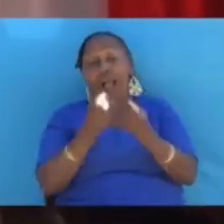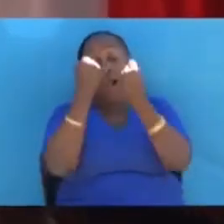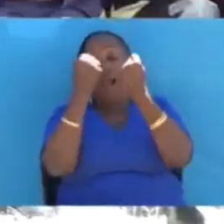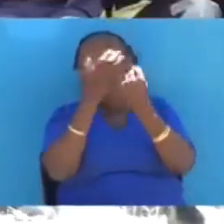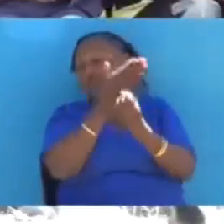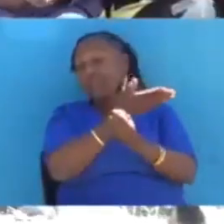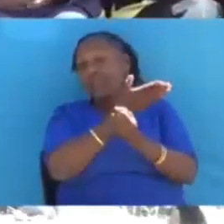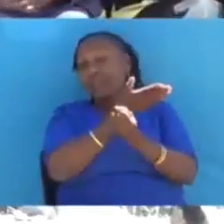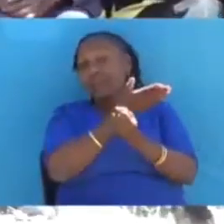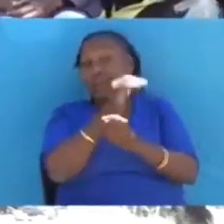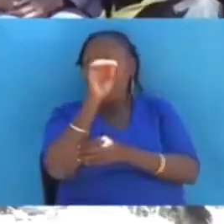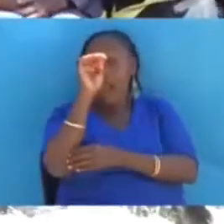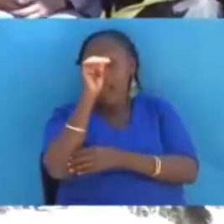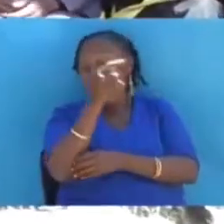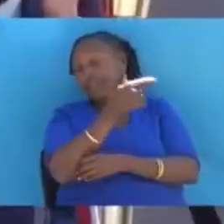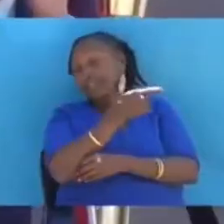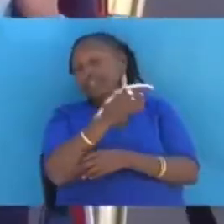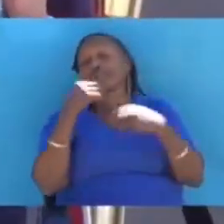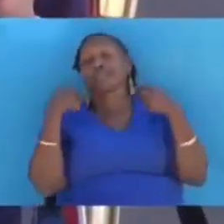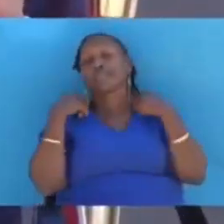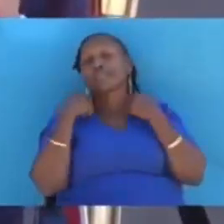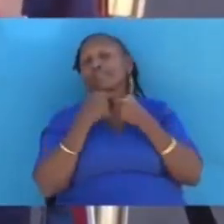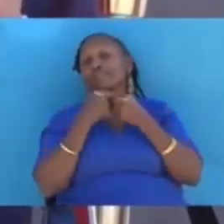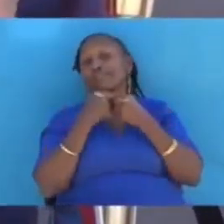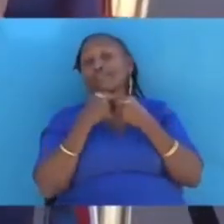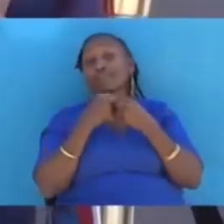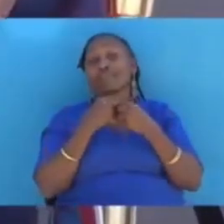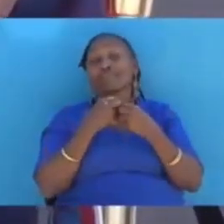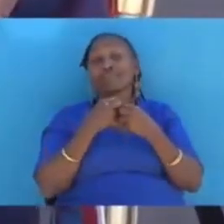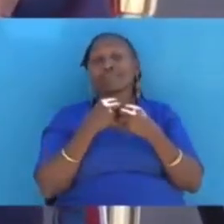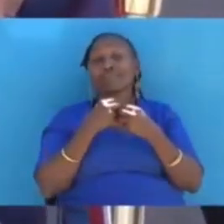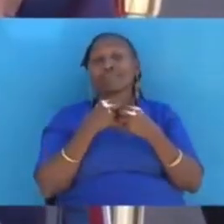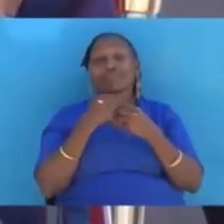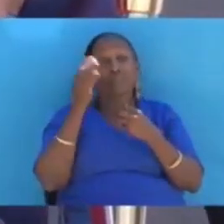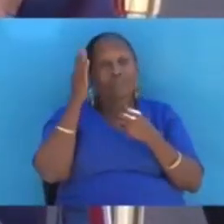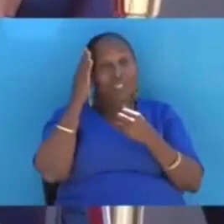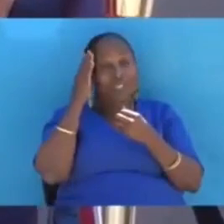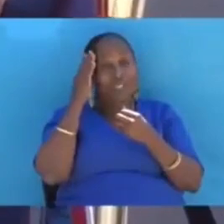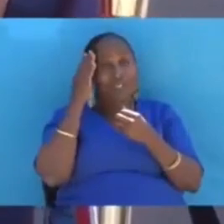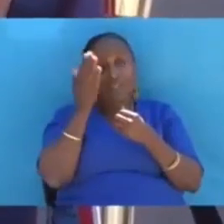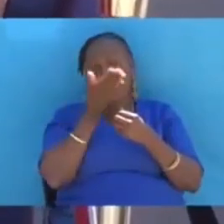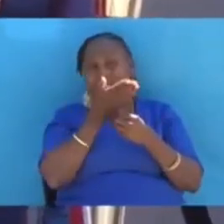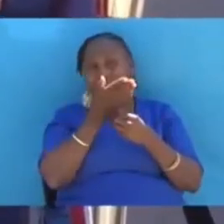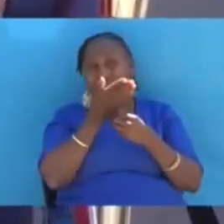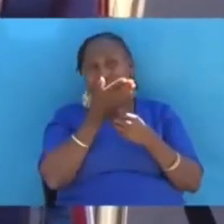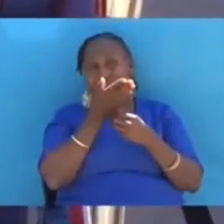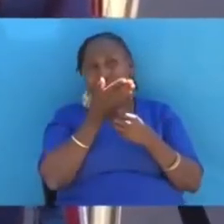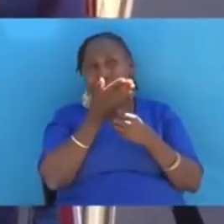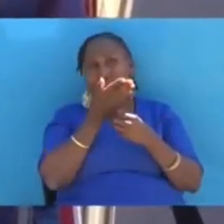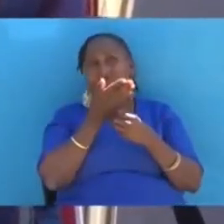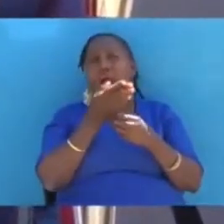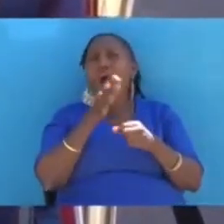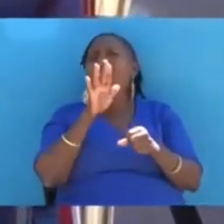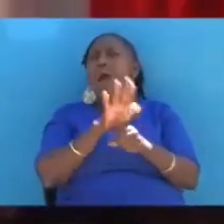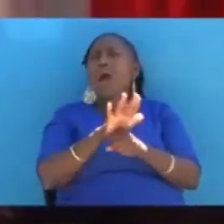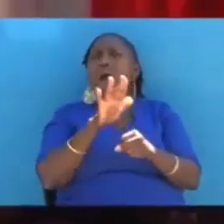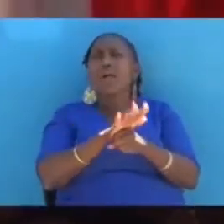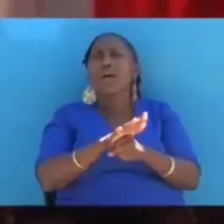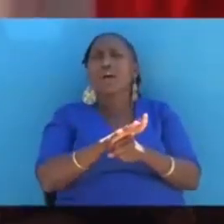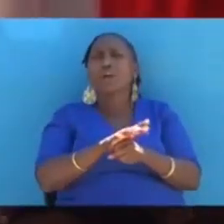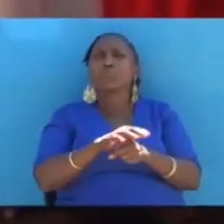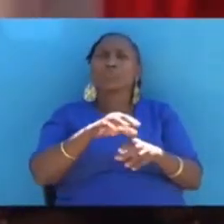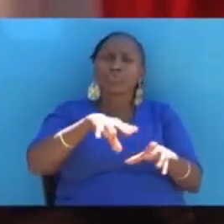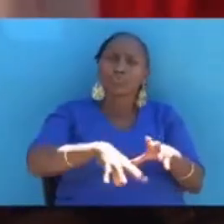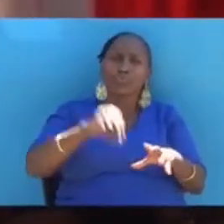Sasa nyinyi watu ya Narok, tafadhali muongee na huyu mtoto wenu. Mnajua tulifanya ibada kubwa sana hapo ikulu, kutoa